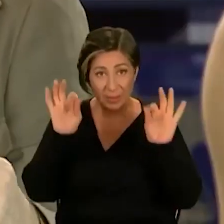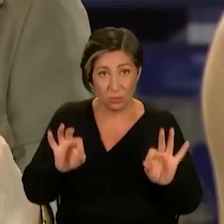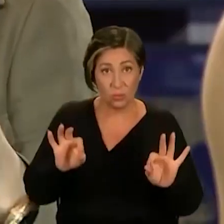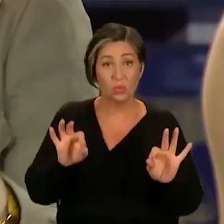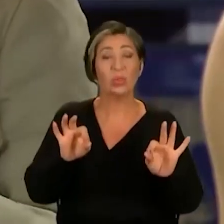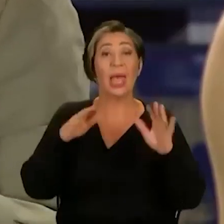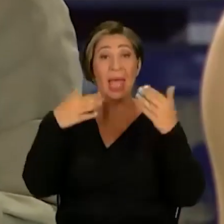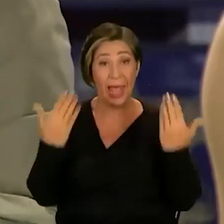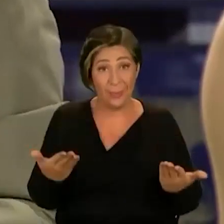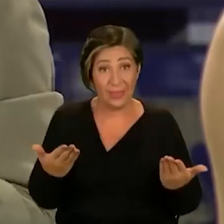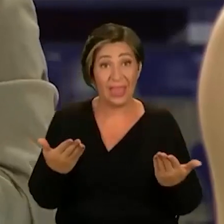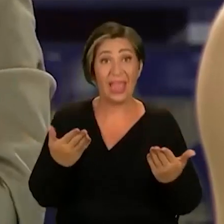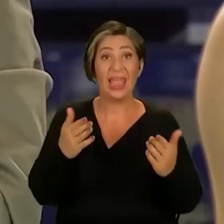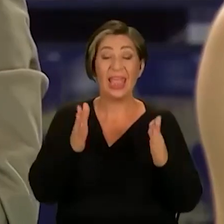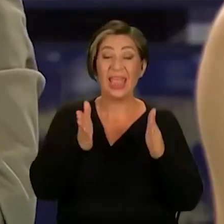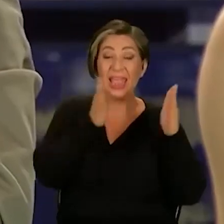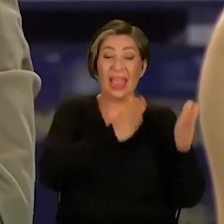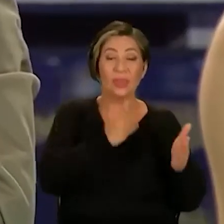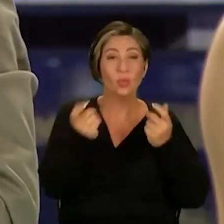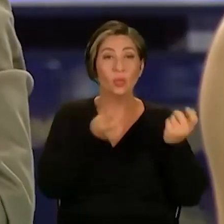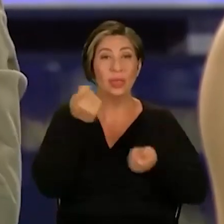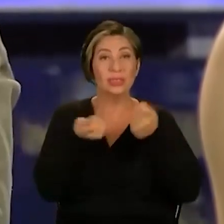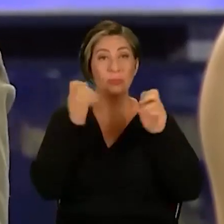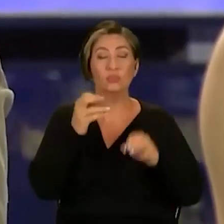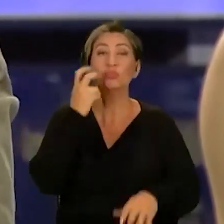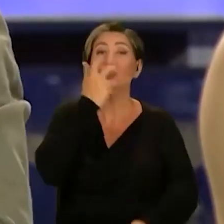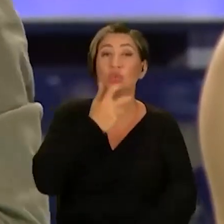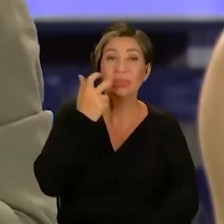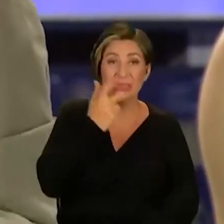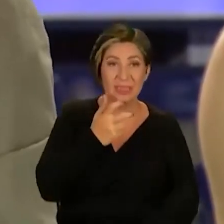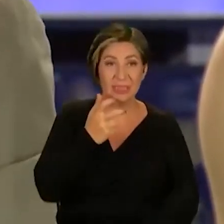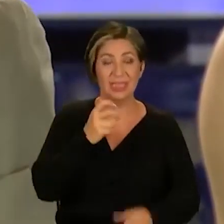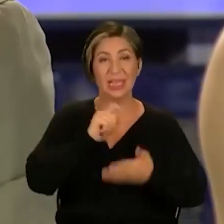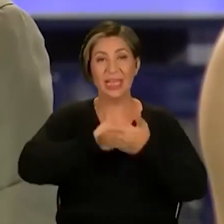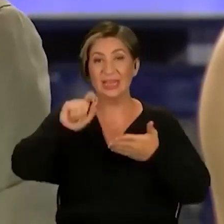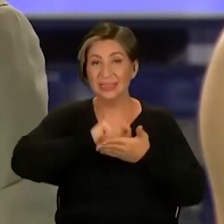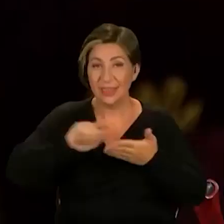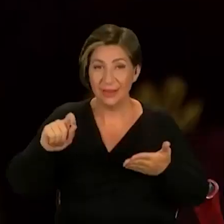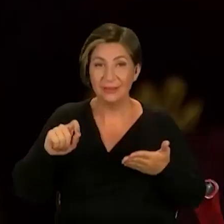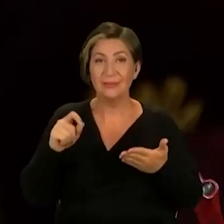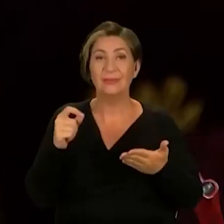başlıyorsunuz ve hem de yan uğraşlar, müzik, yazarlık,